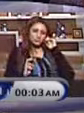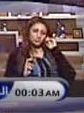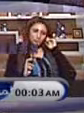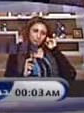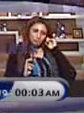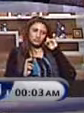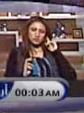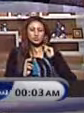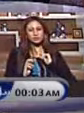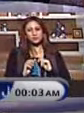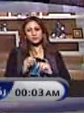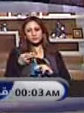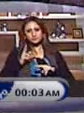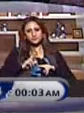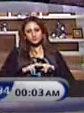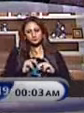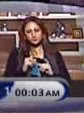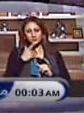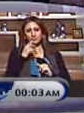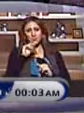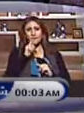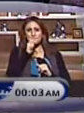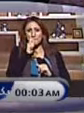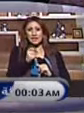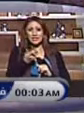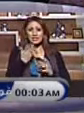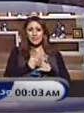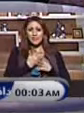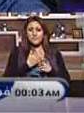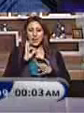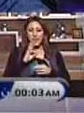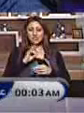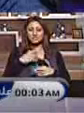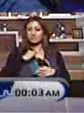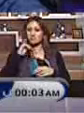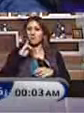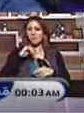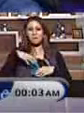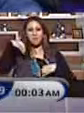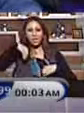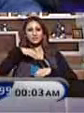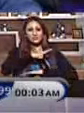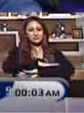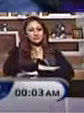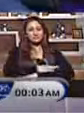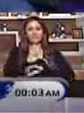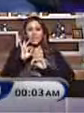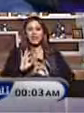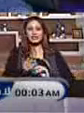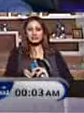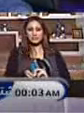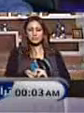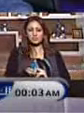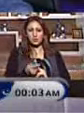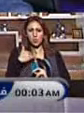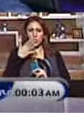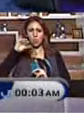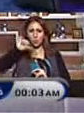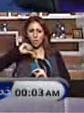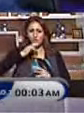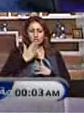لما لما تزرع شح خلقي اول شيء ابدا بالاستهزاء من الطرف الاخر